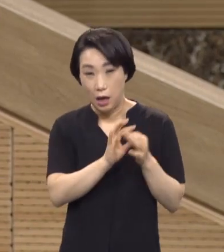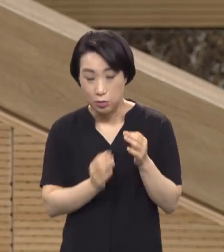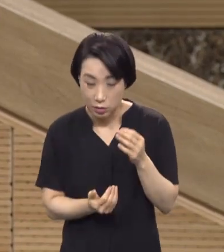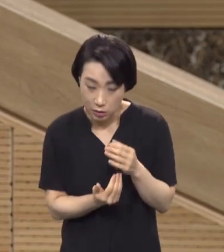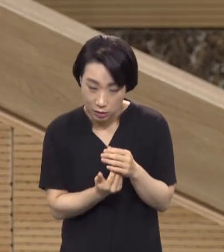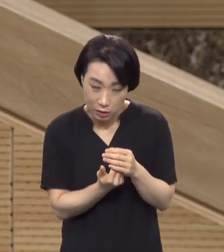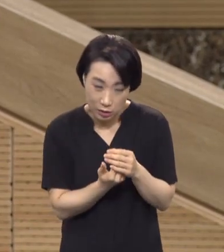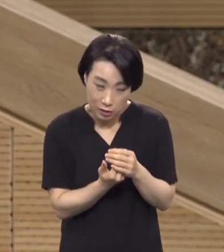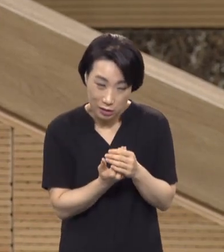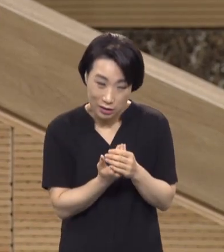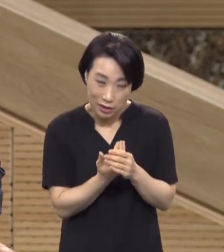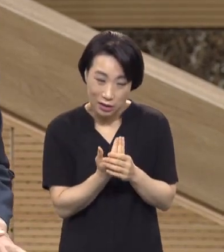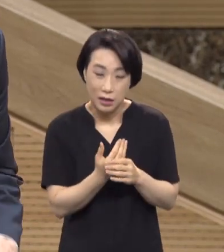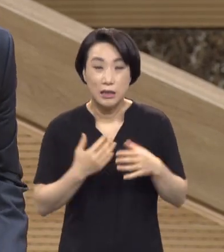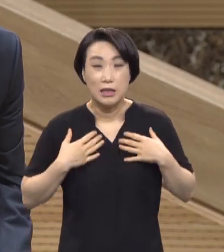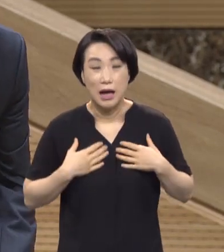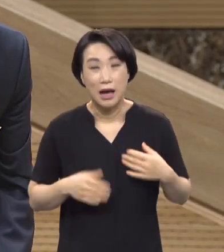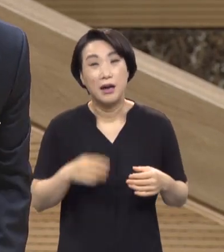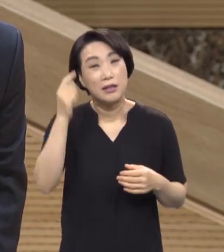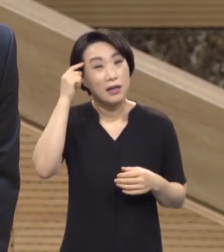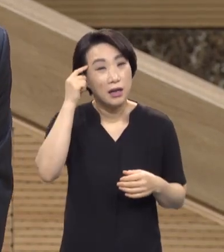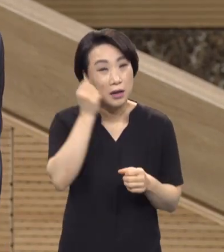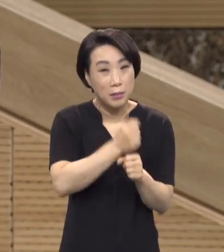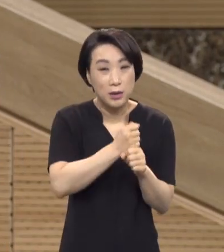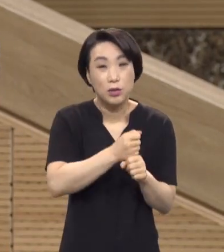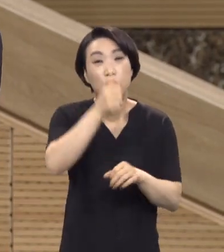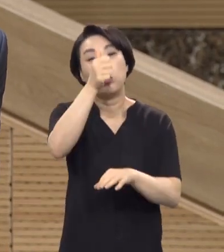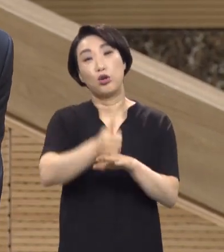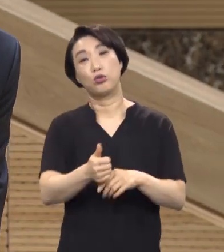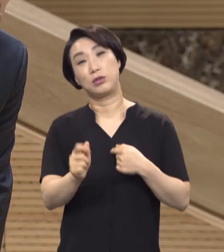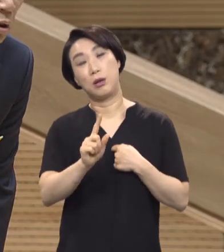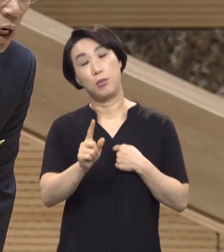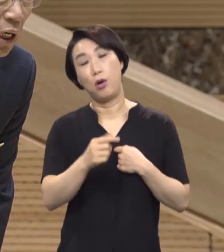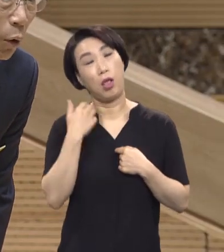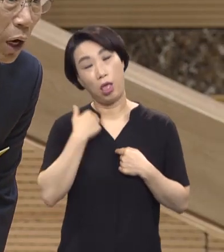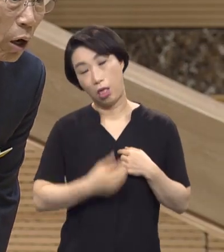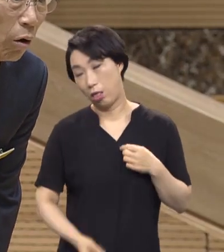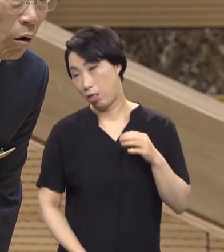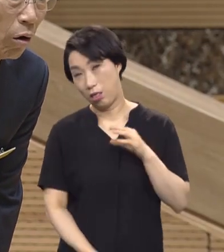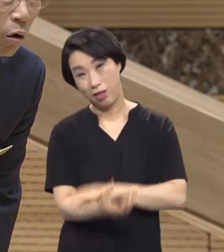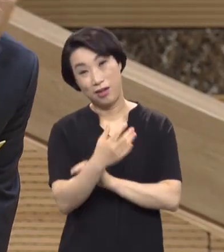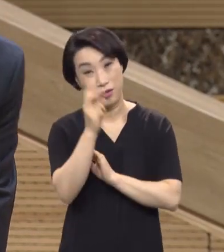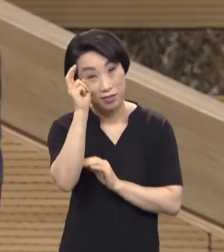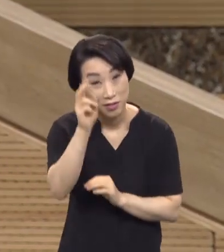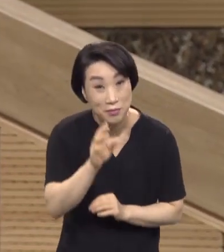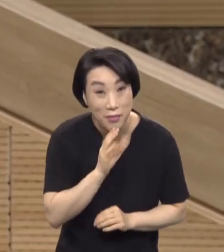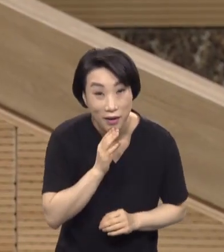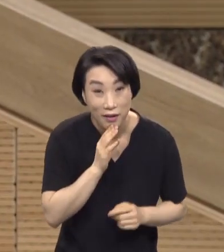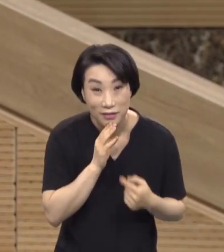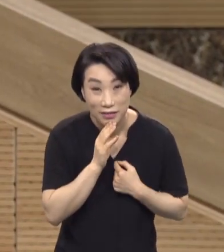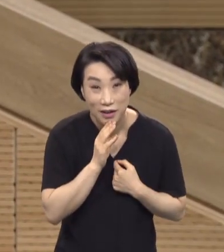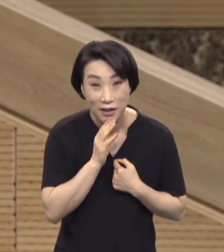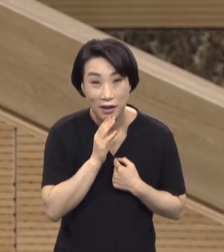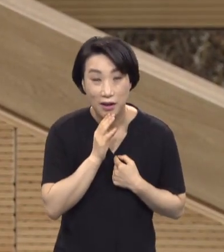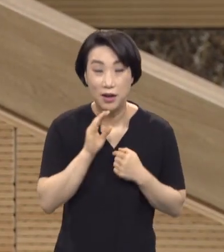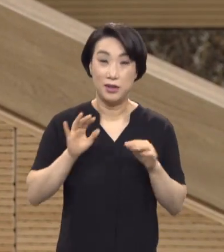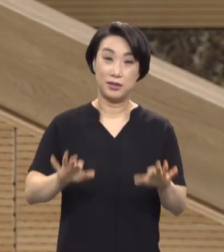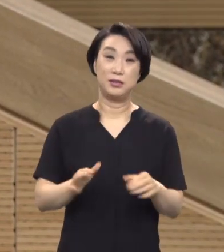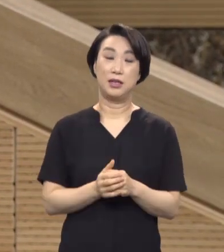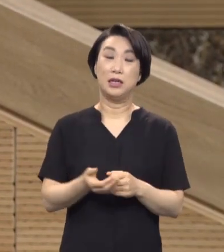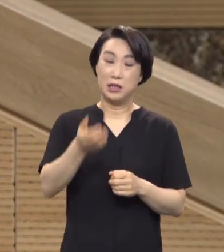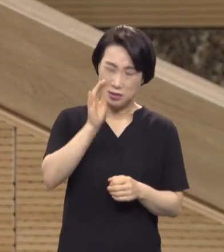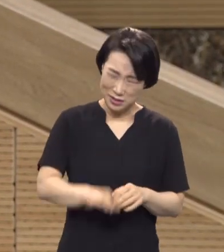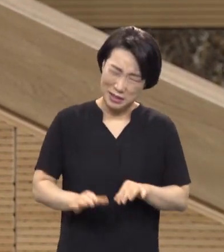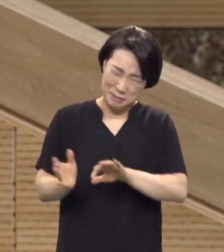나를 아주 약하게 만들면 결국은 못하겠다가 나와. 못하겠다가 나와.